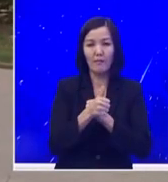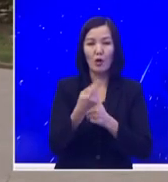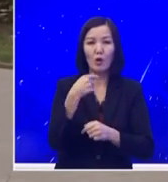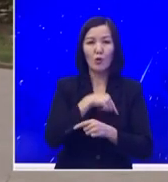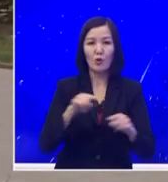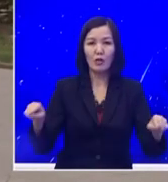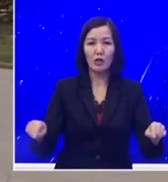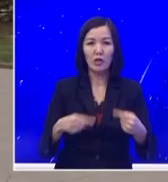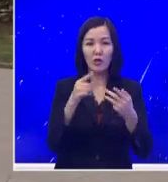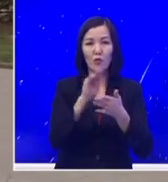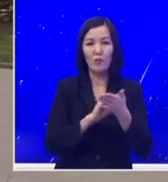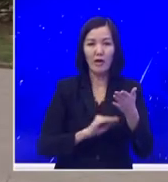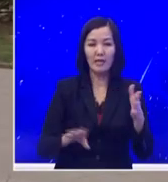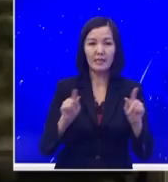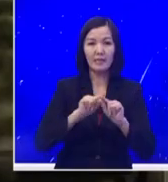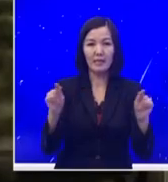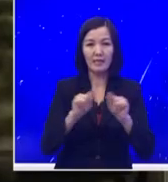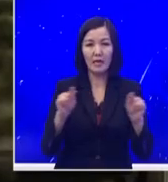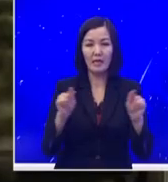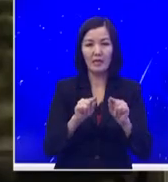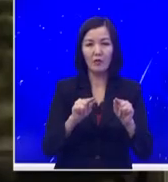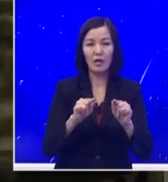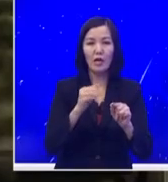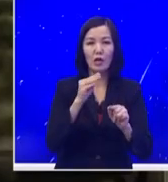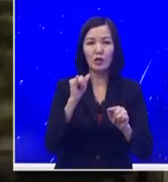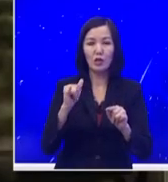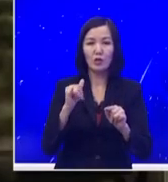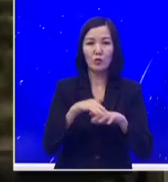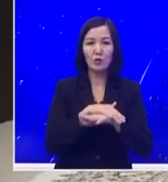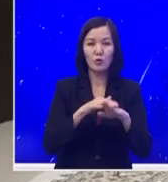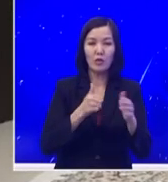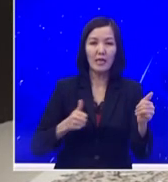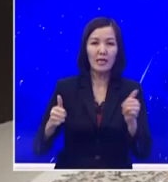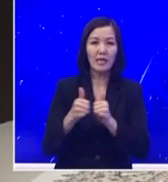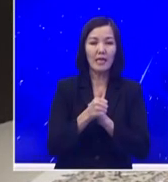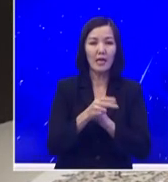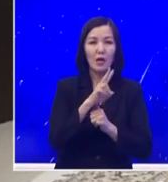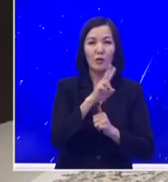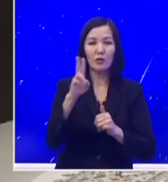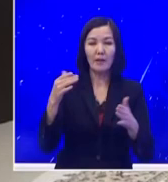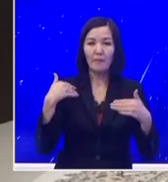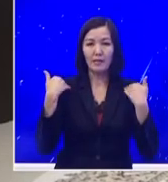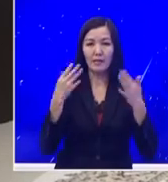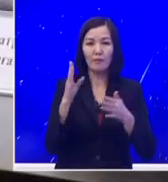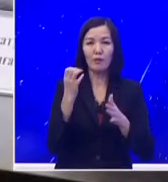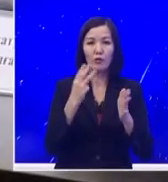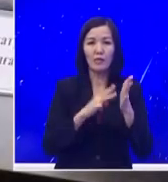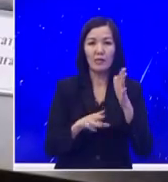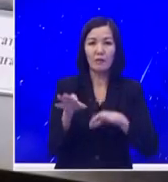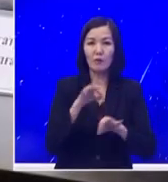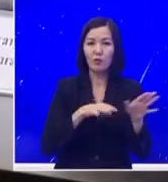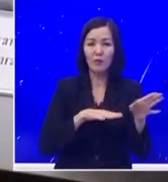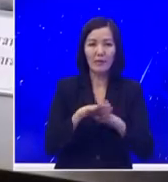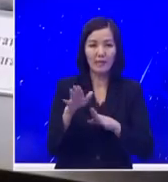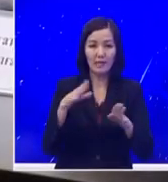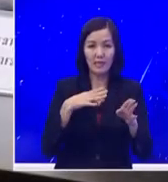жаңғыру мақаласын насихаттауда да жетісулықтардың көш ілгері. Соңғы бір жылда елбасы бастамасы аясында облыста 585 жоба жүзеге